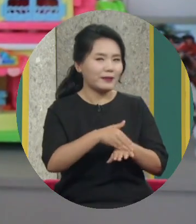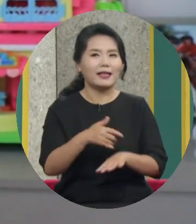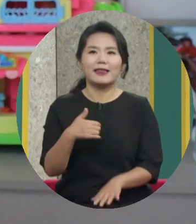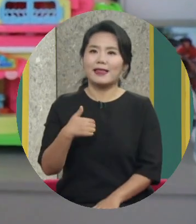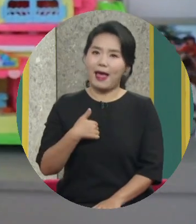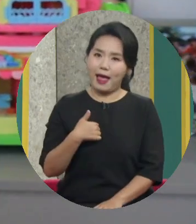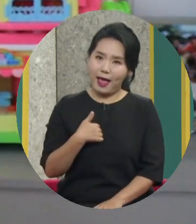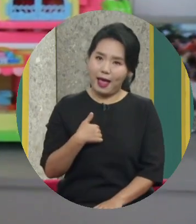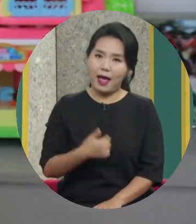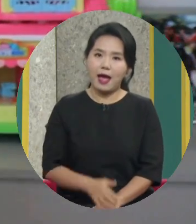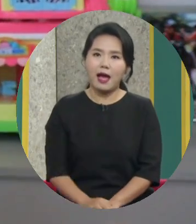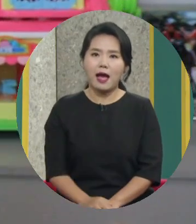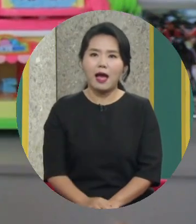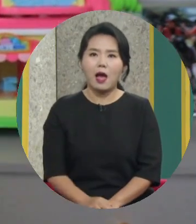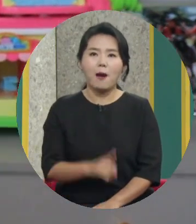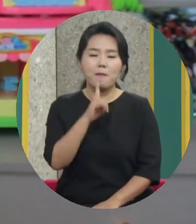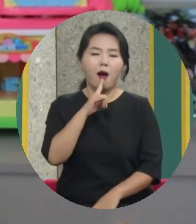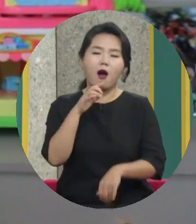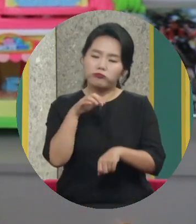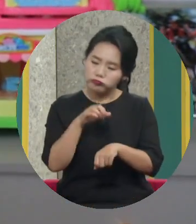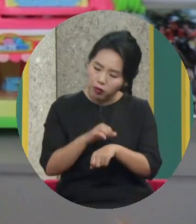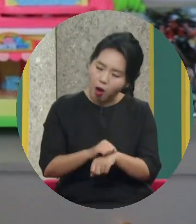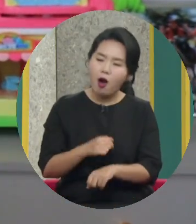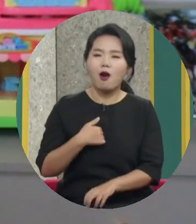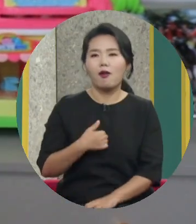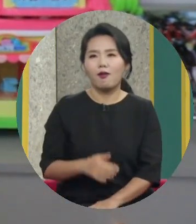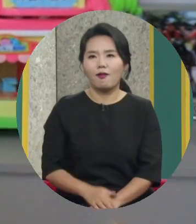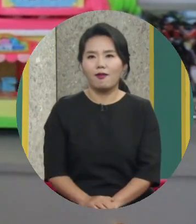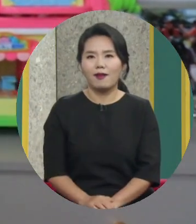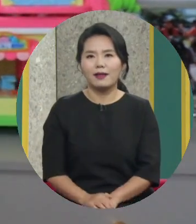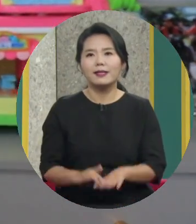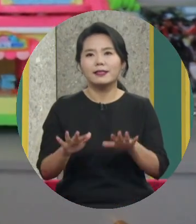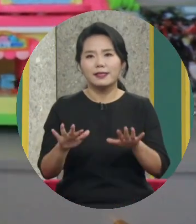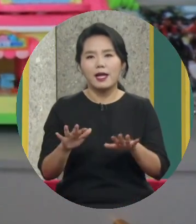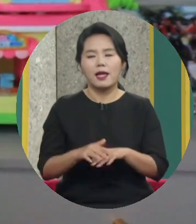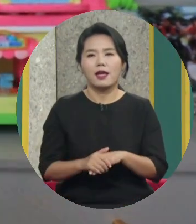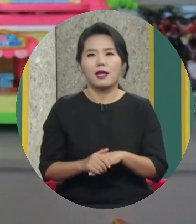저는요, 말 잘해요. 이제